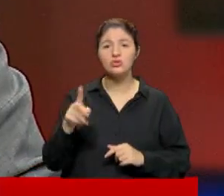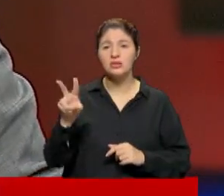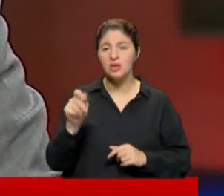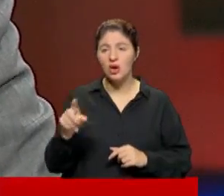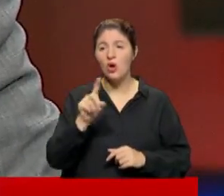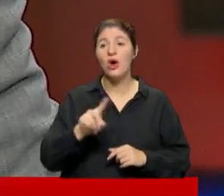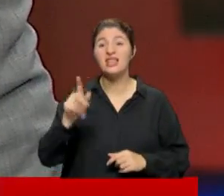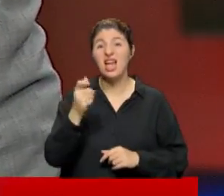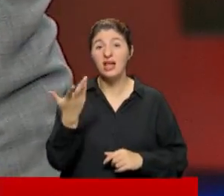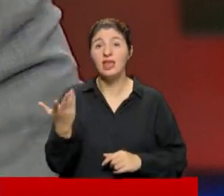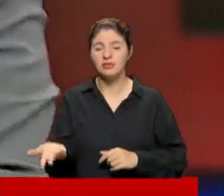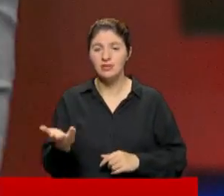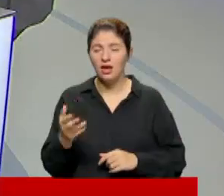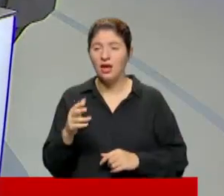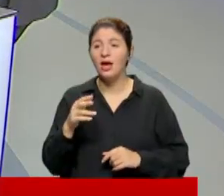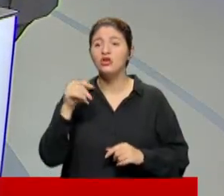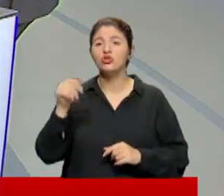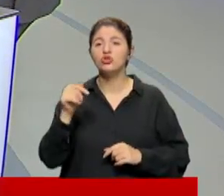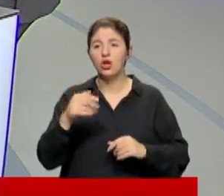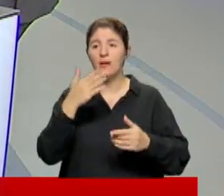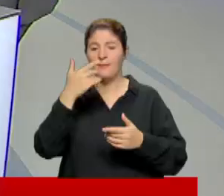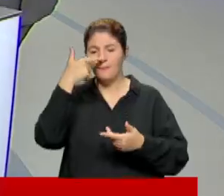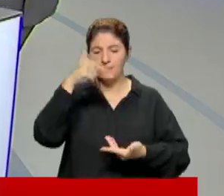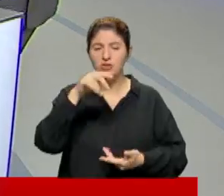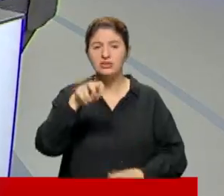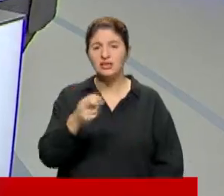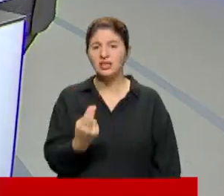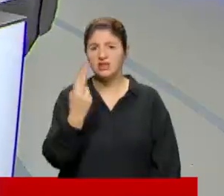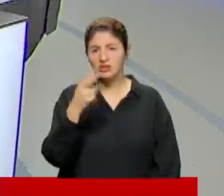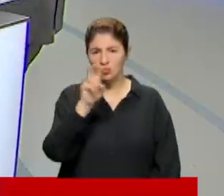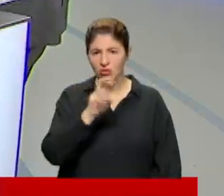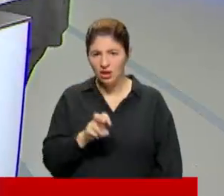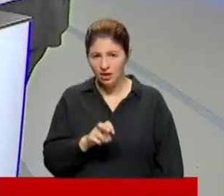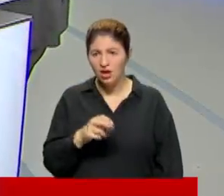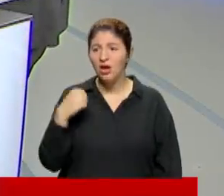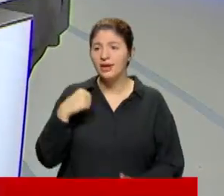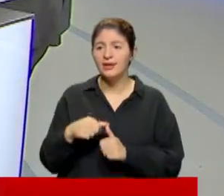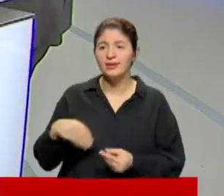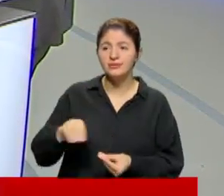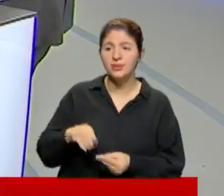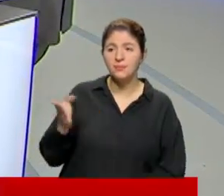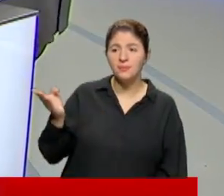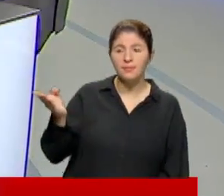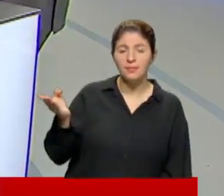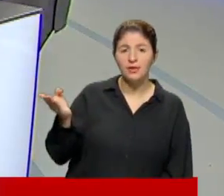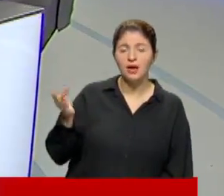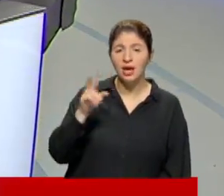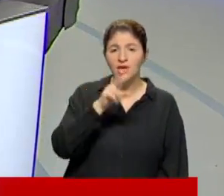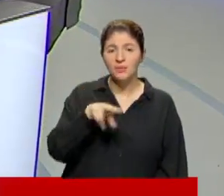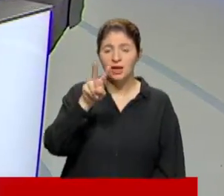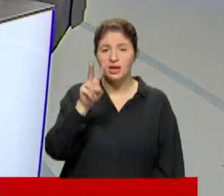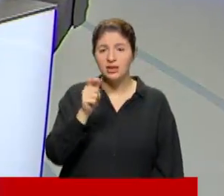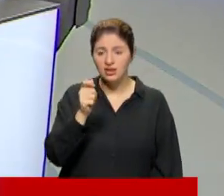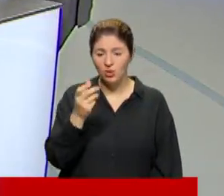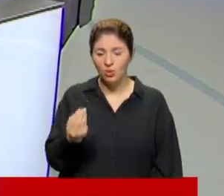17 liraydı Hatta şu an brent petrolün varili 87 dolar yine zam geliyor ve 27 liraya